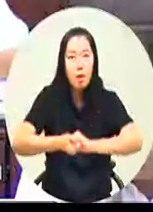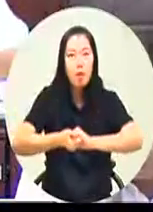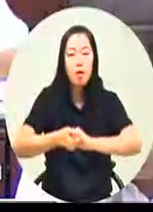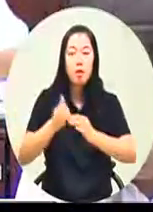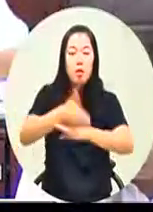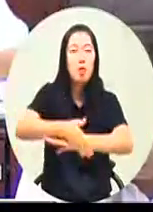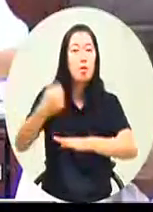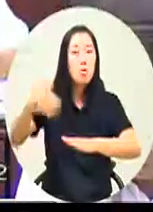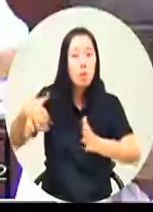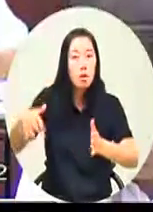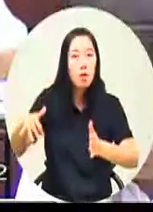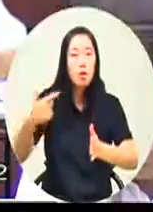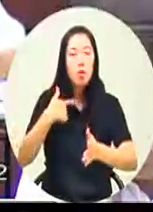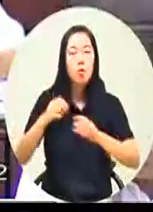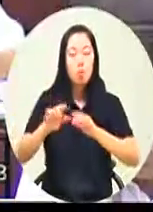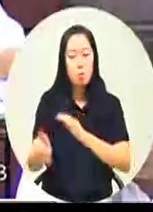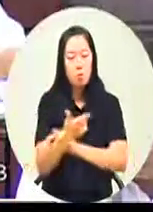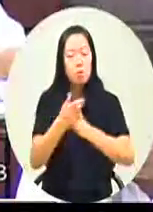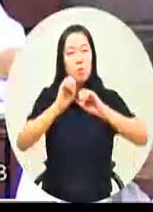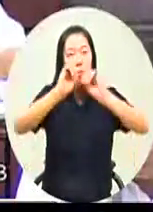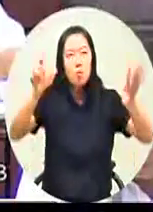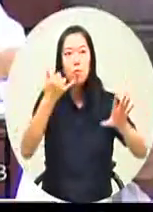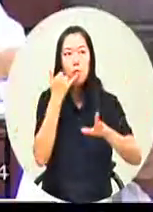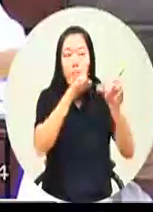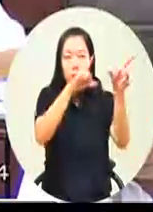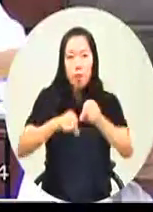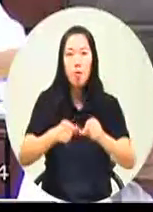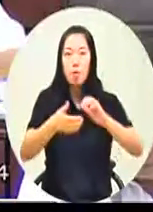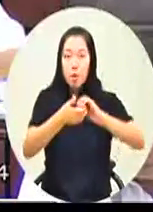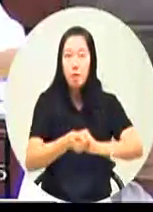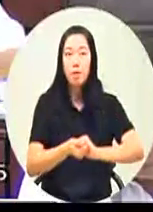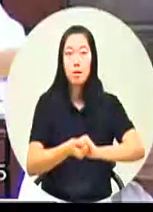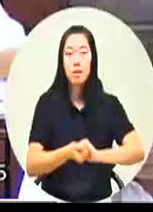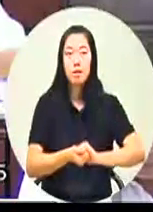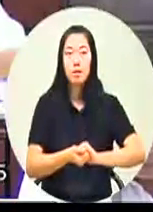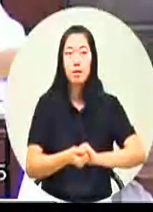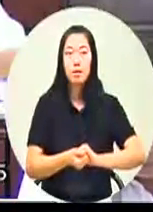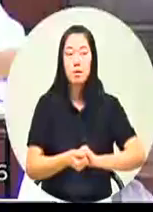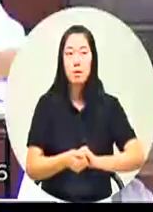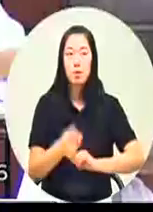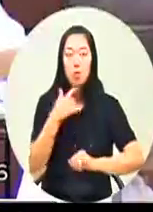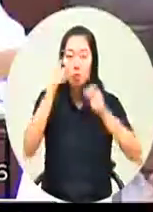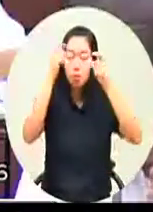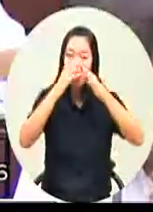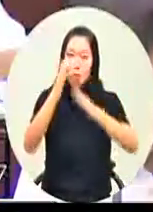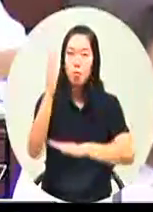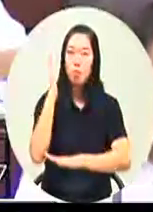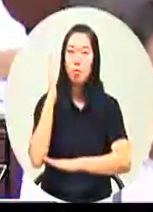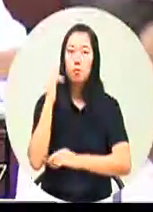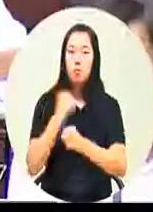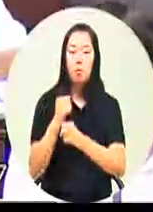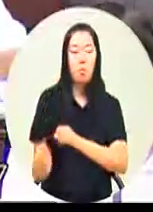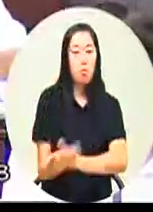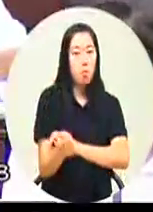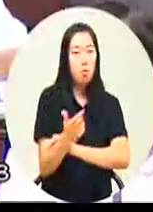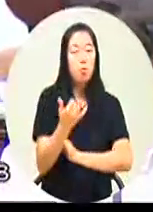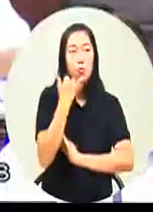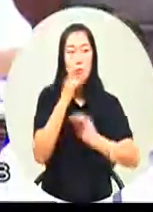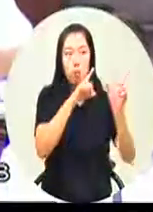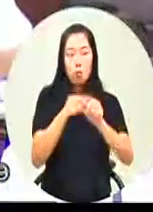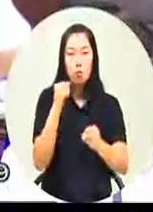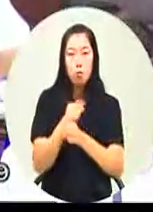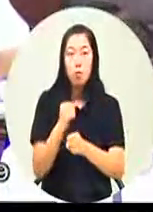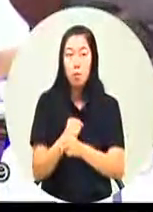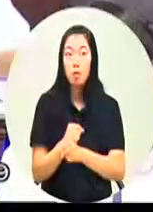通过公布以后，我们就可以按照他的这个规定修改后的规定，我们高雄市政府加快脚步来做一个指